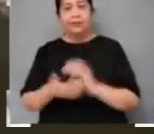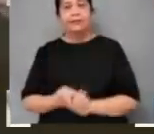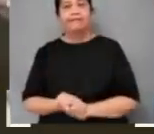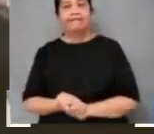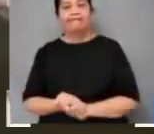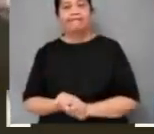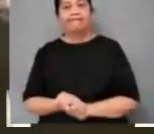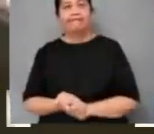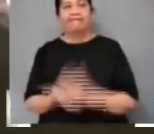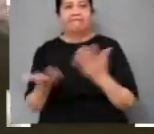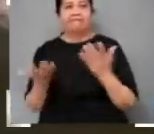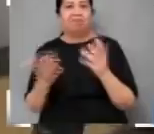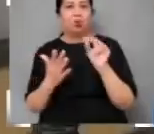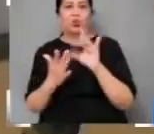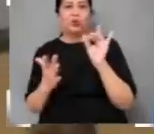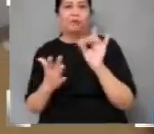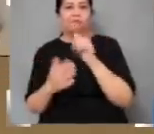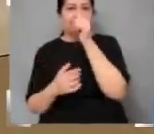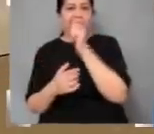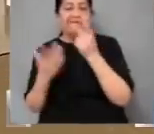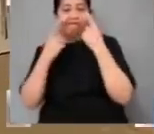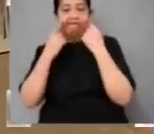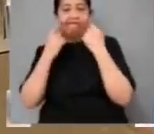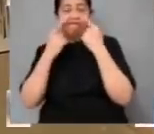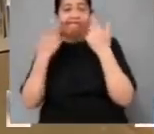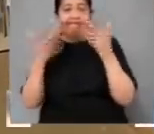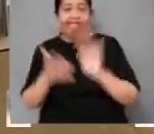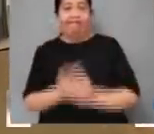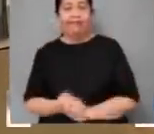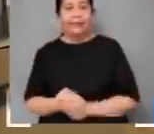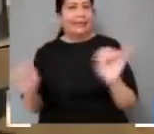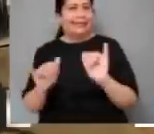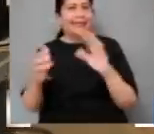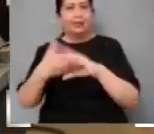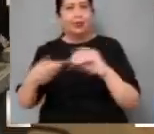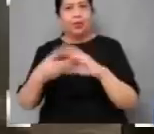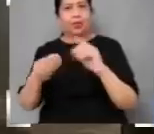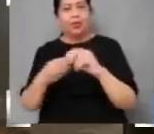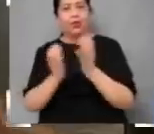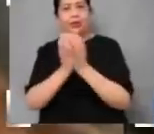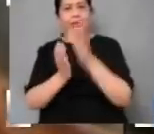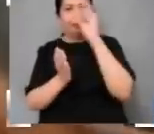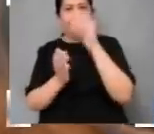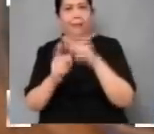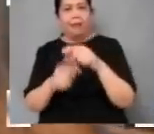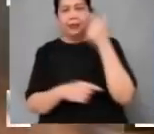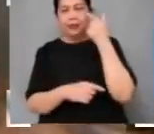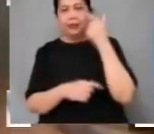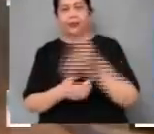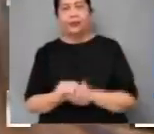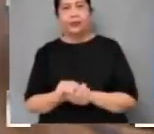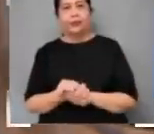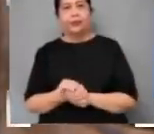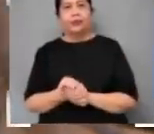Wala kang magagawa kundi umiyak na lang. Ganyan din ang kwento ng seaman na si Godifer. Hindi naman sabihin natin na